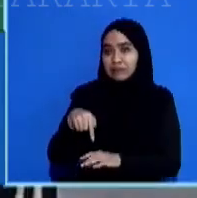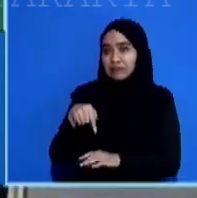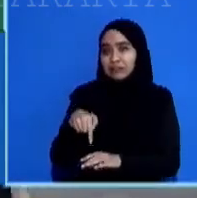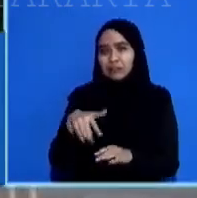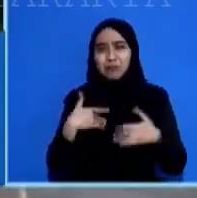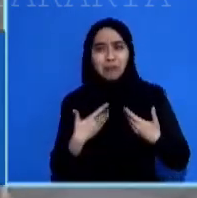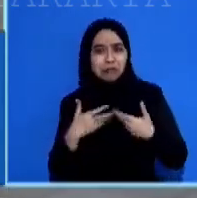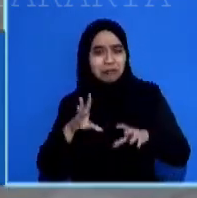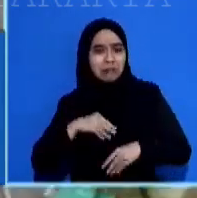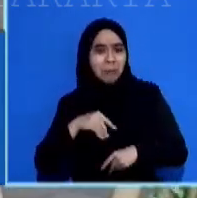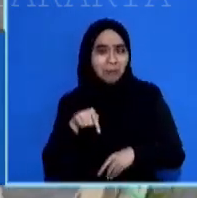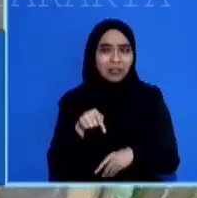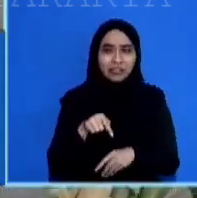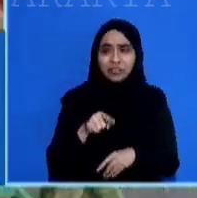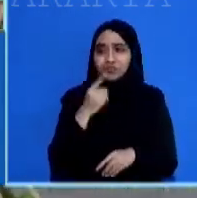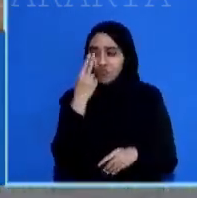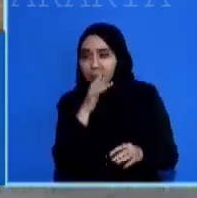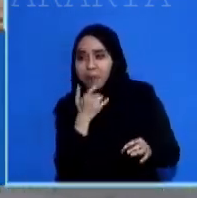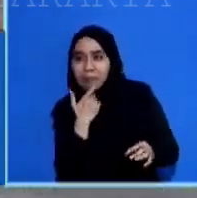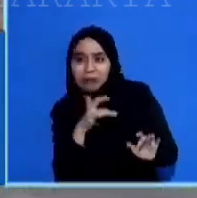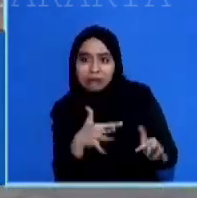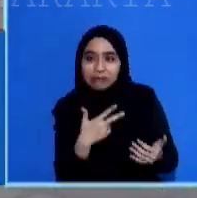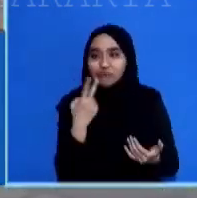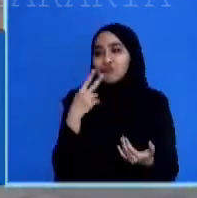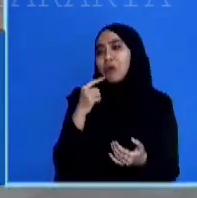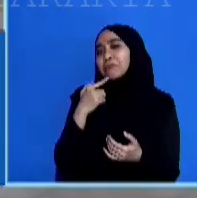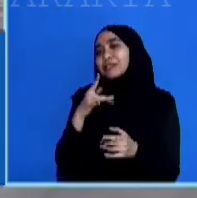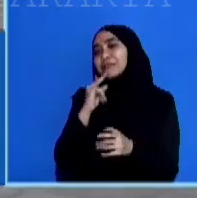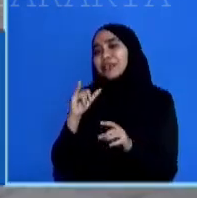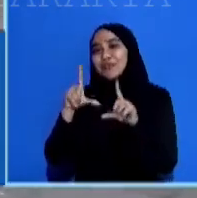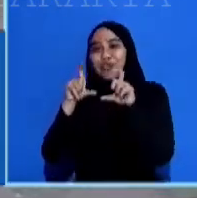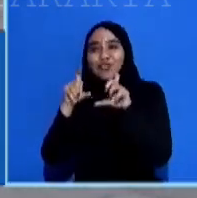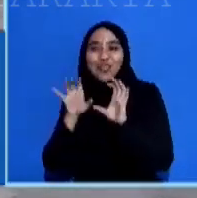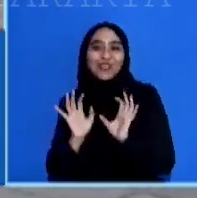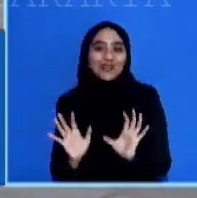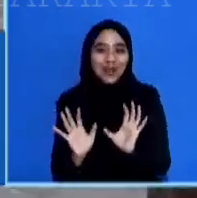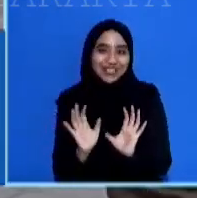banget terus mau diapain itu apa ya buat foto aja